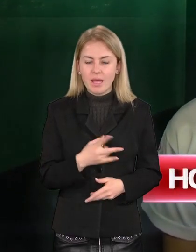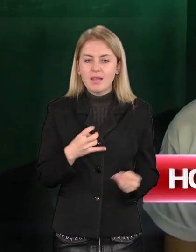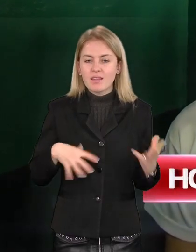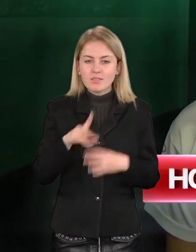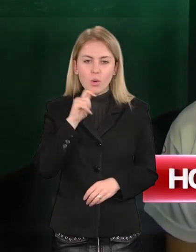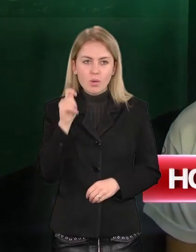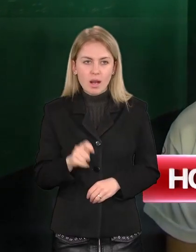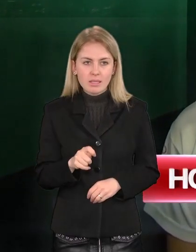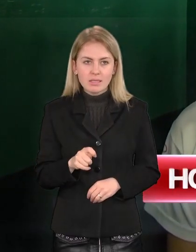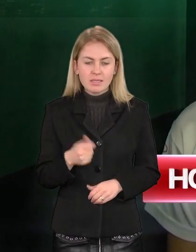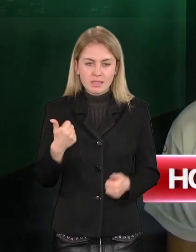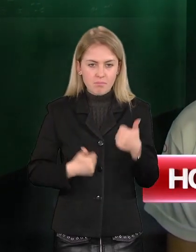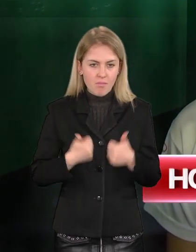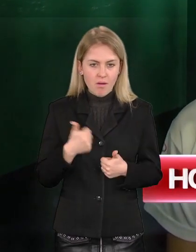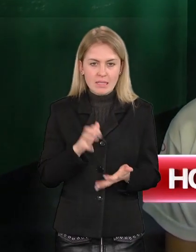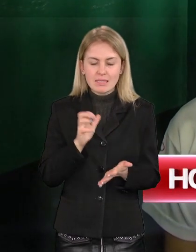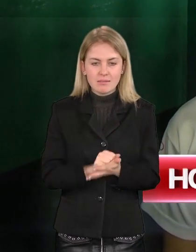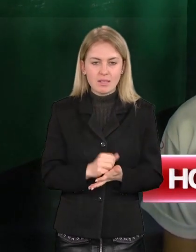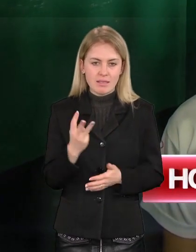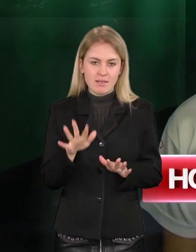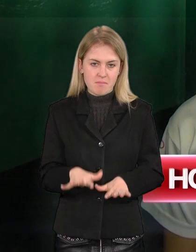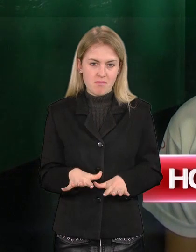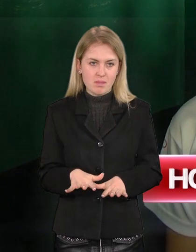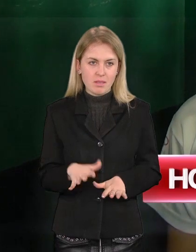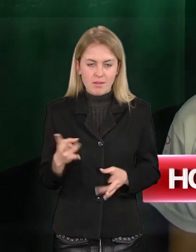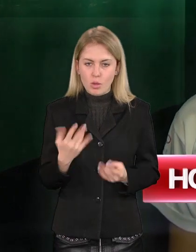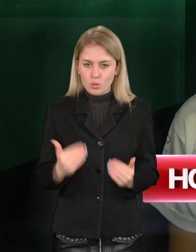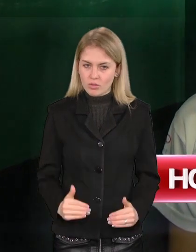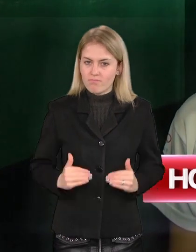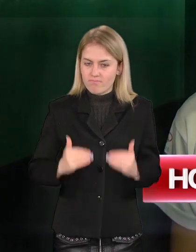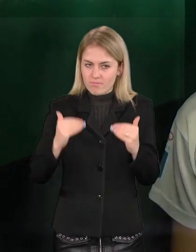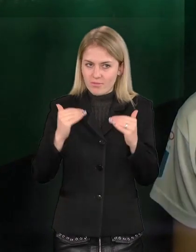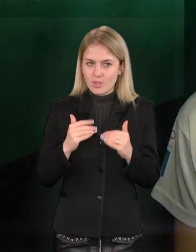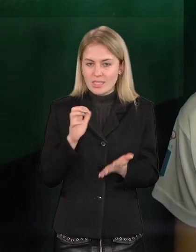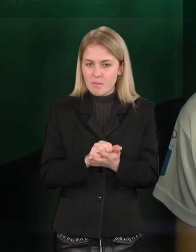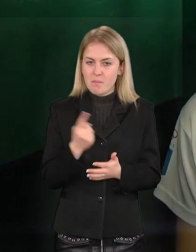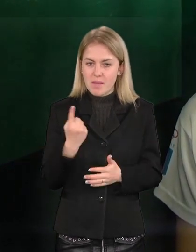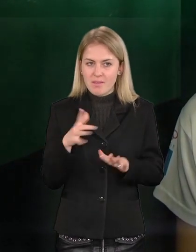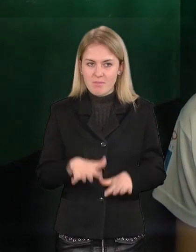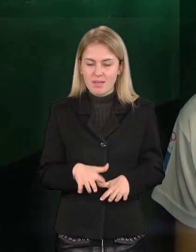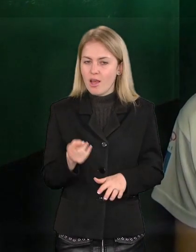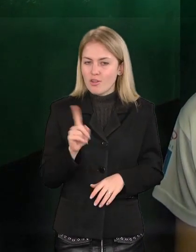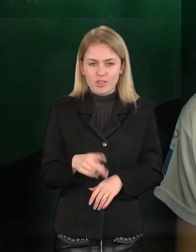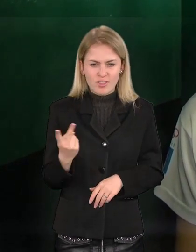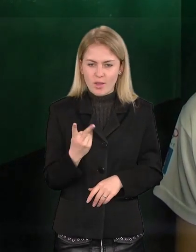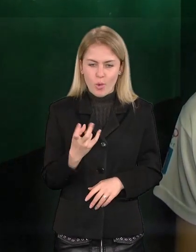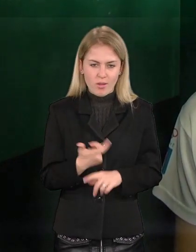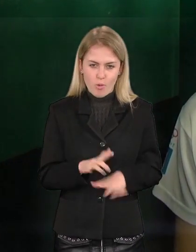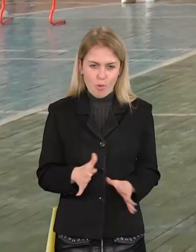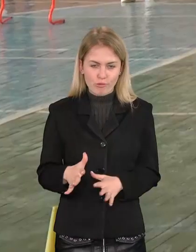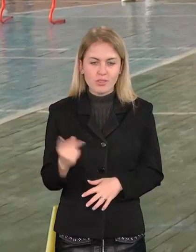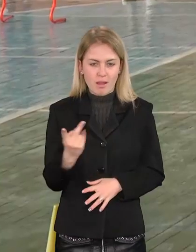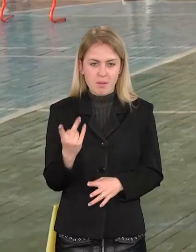всеукраїнських соревнованнях зайняли 3-е місце, і треба вже піднімати вищу планку і займати 1-е місце. Навіть 2-е не дуже, 1-е